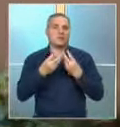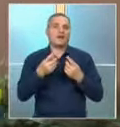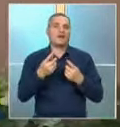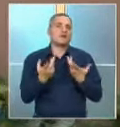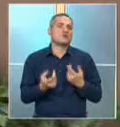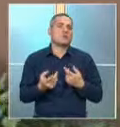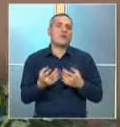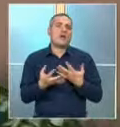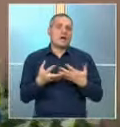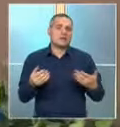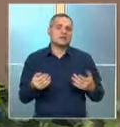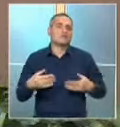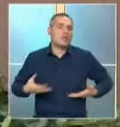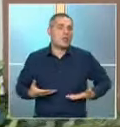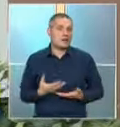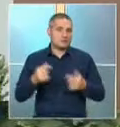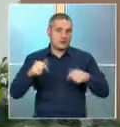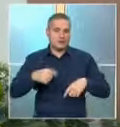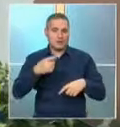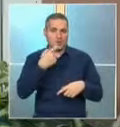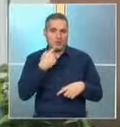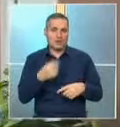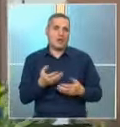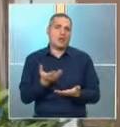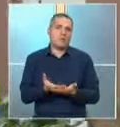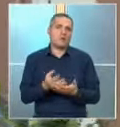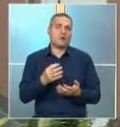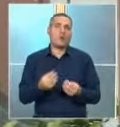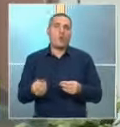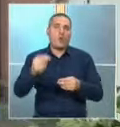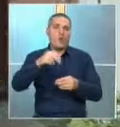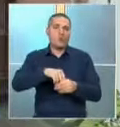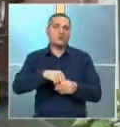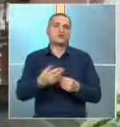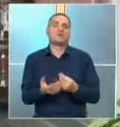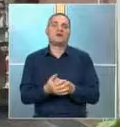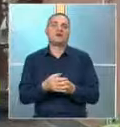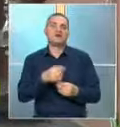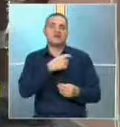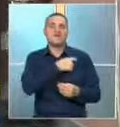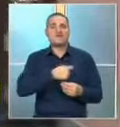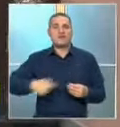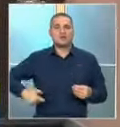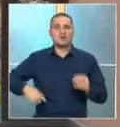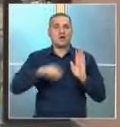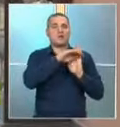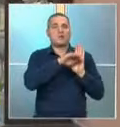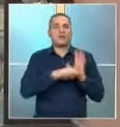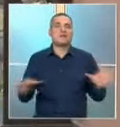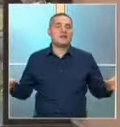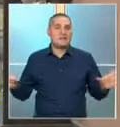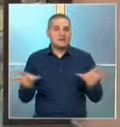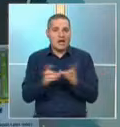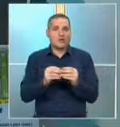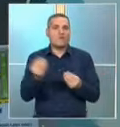нещо по-интересно. Тази година, например, участваме в национална програма заедно в изкуствата